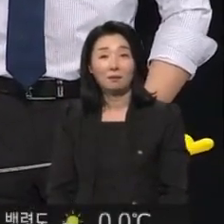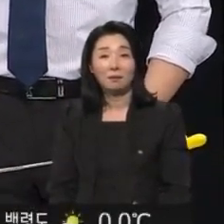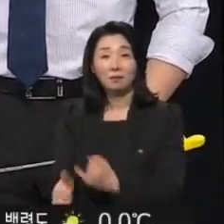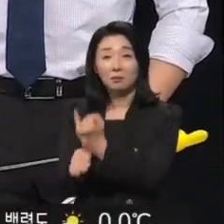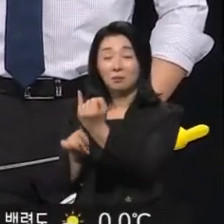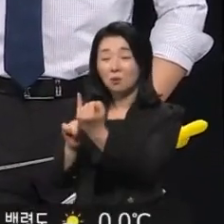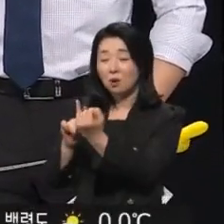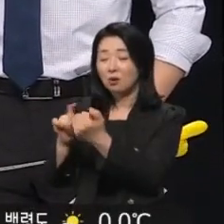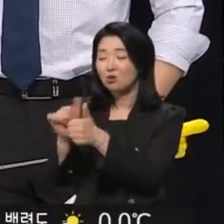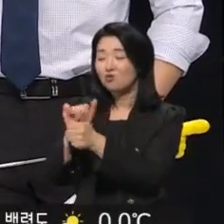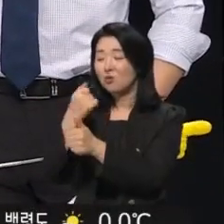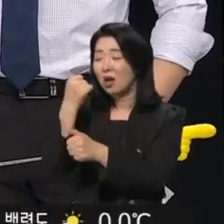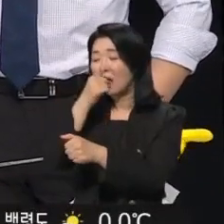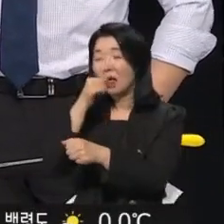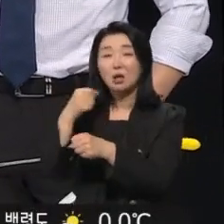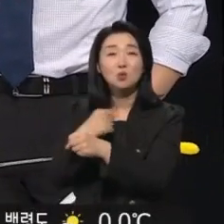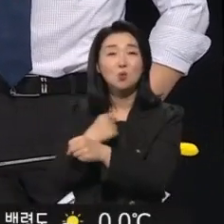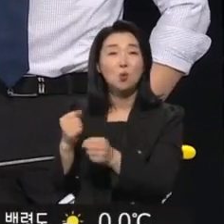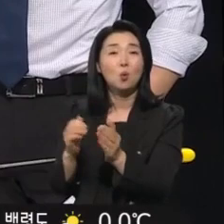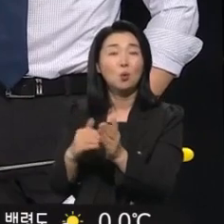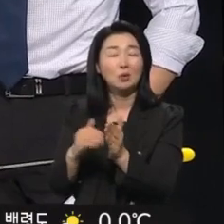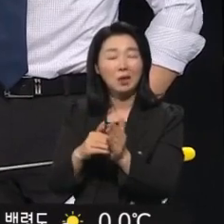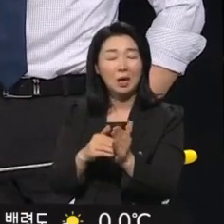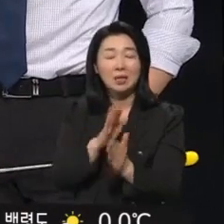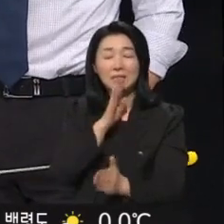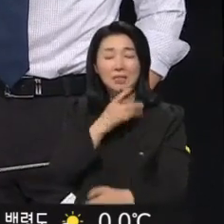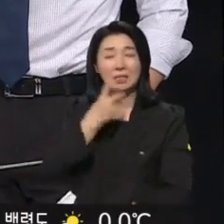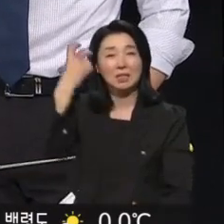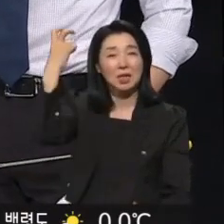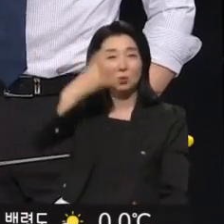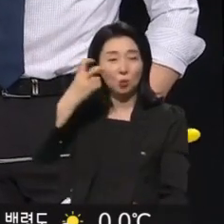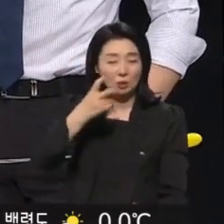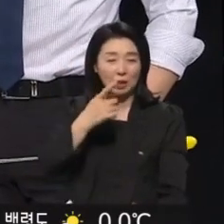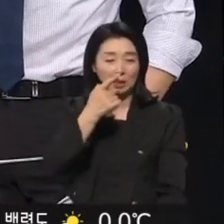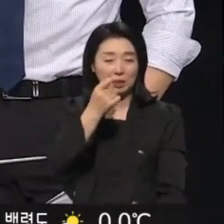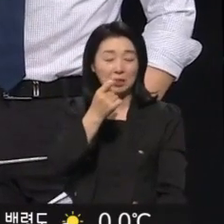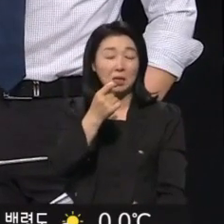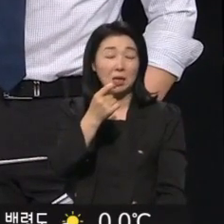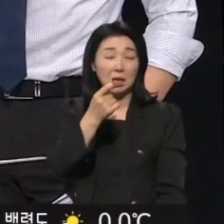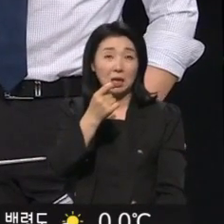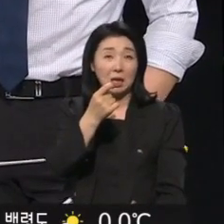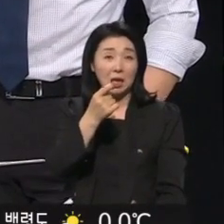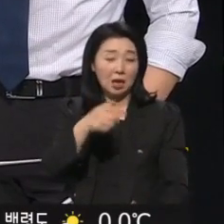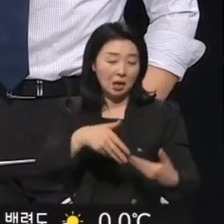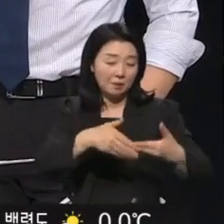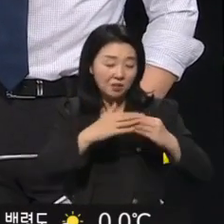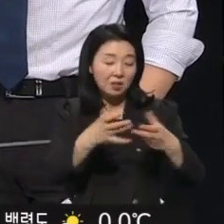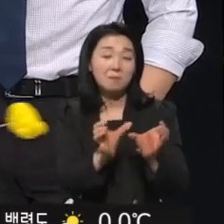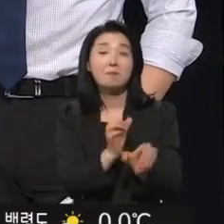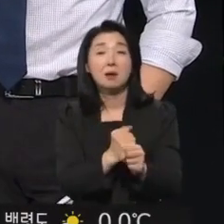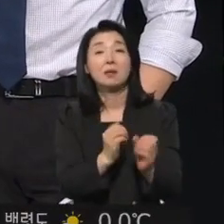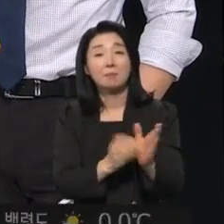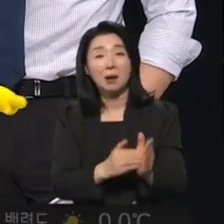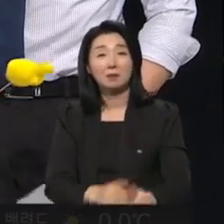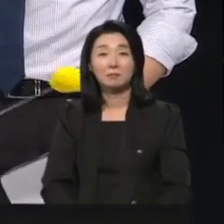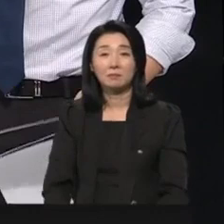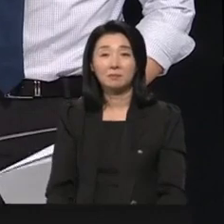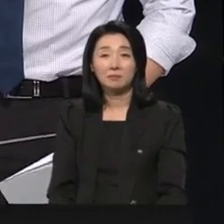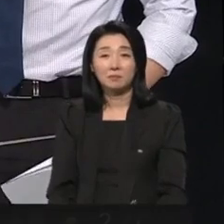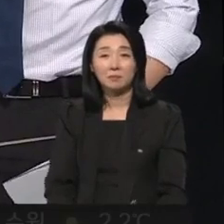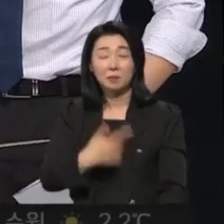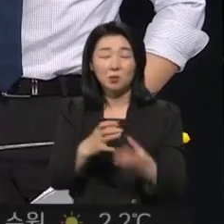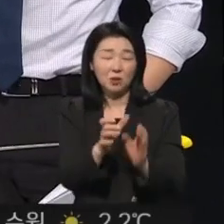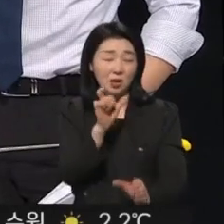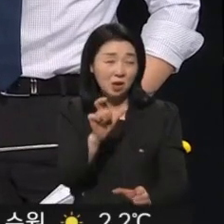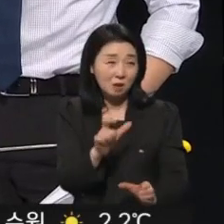주가 조작 진상조사 태스크포스도 정식 출범시켰죠. 개별 의원들도 행동에 나섰는데요. 민주당 강경파 의원